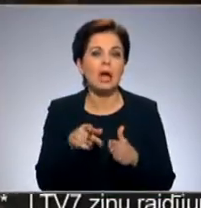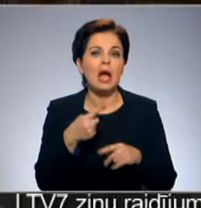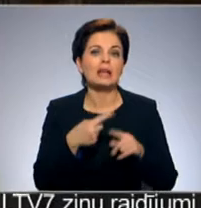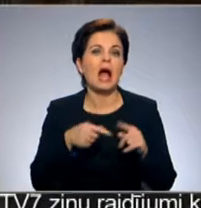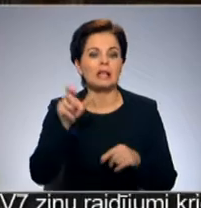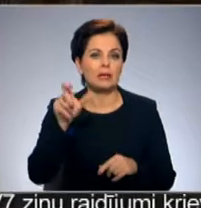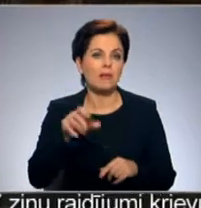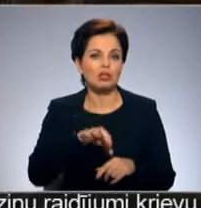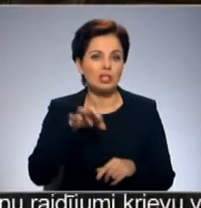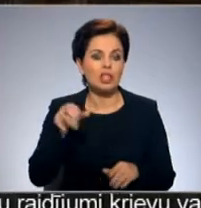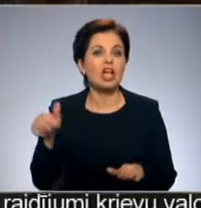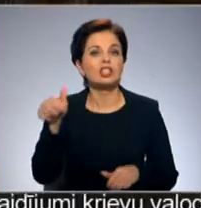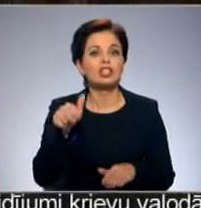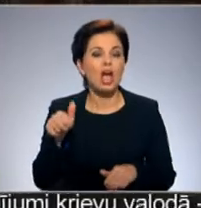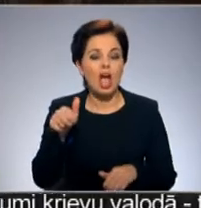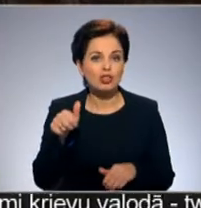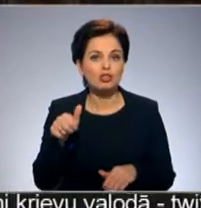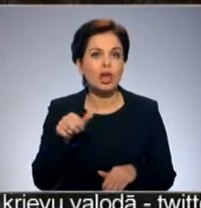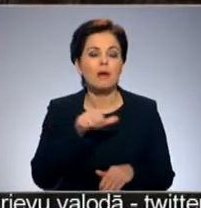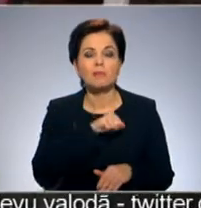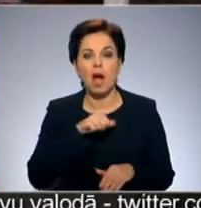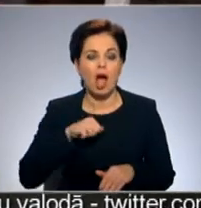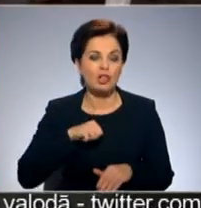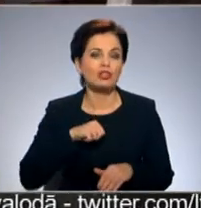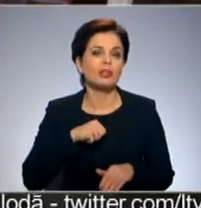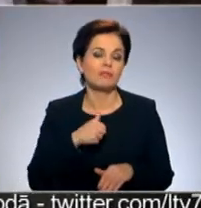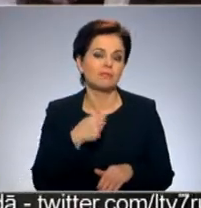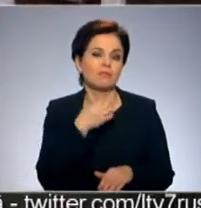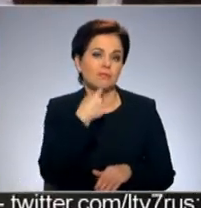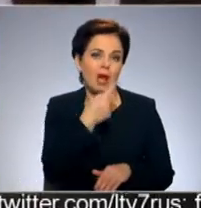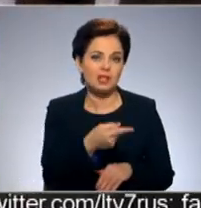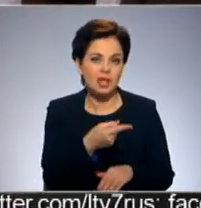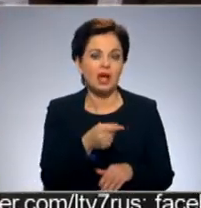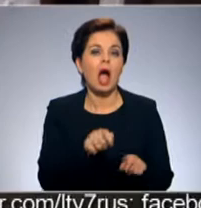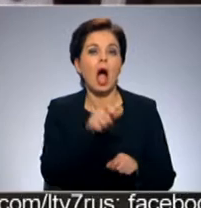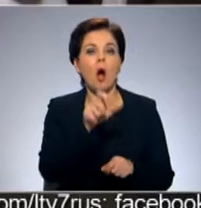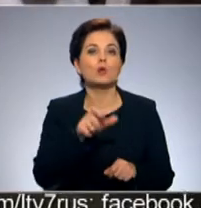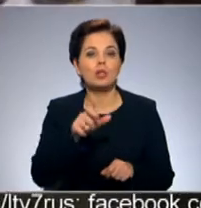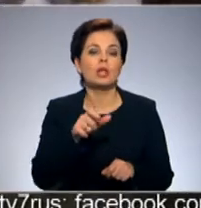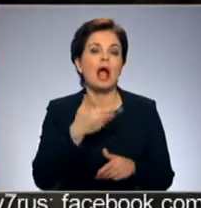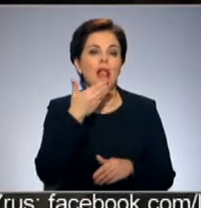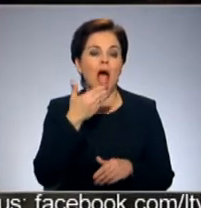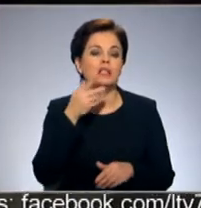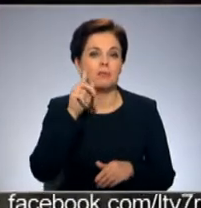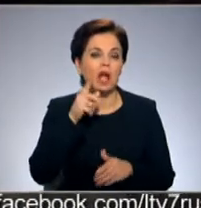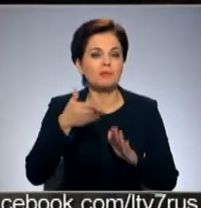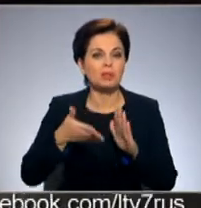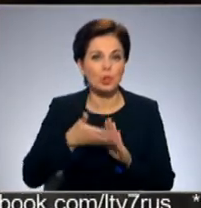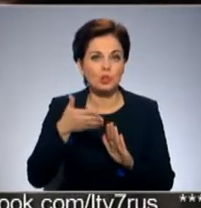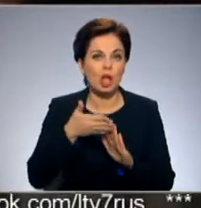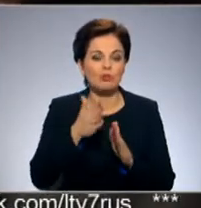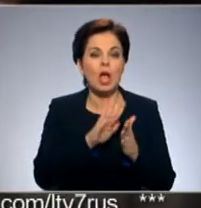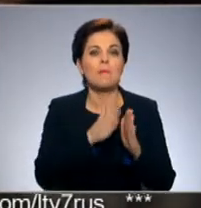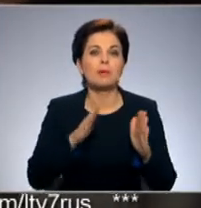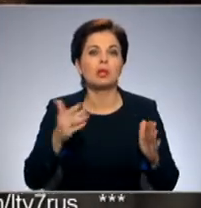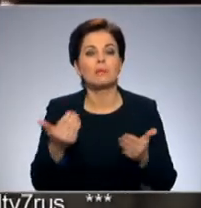radiniekiem, bet 6-gadnieki burtus kopā jau sasauc paši. Audzinātājs atzīst, ka bērnu lasīt prasmes ir uzlabojušās, un bibliotēkārs ar